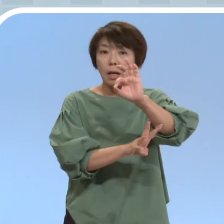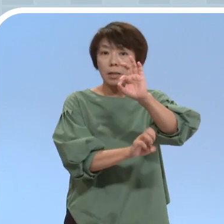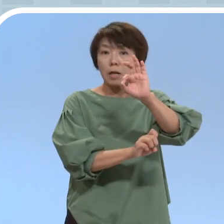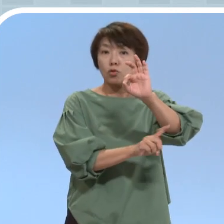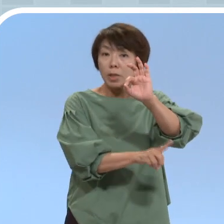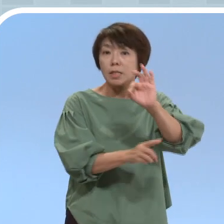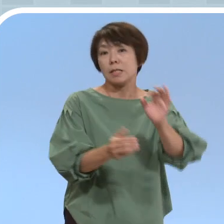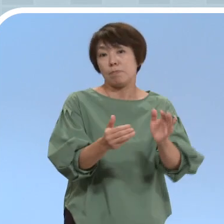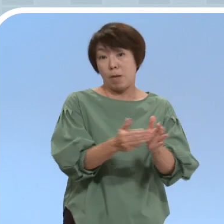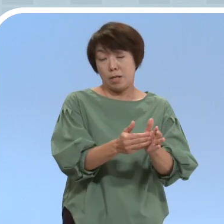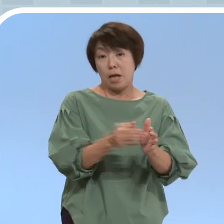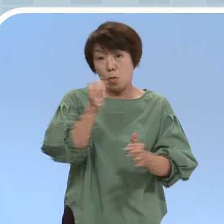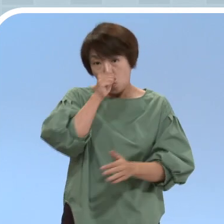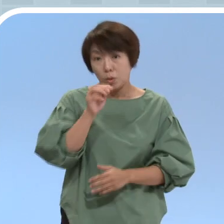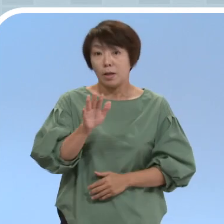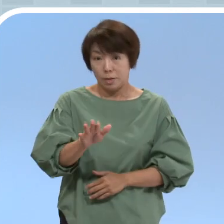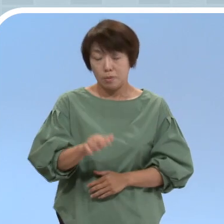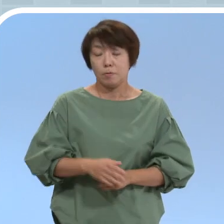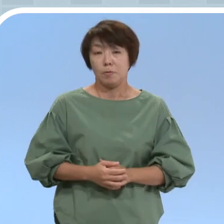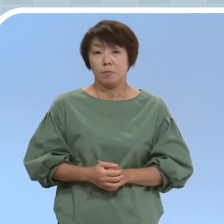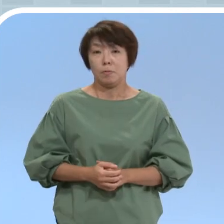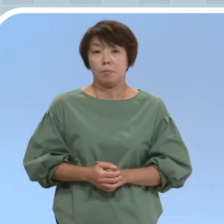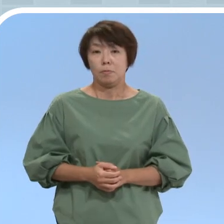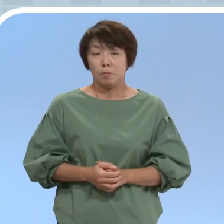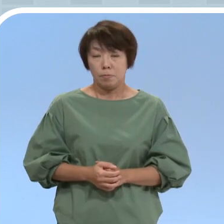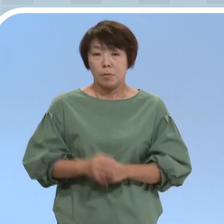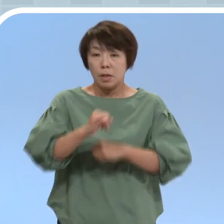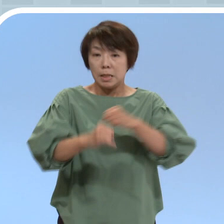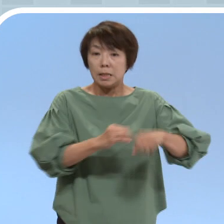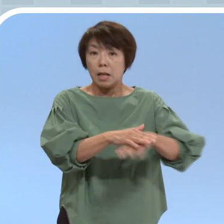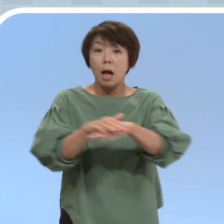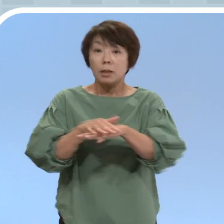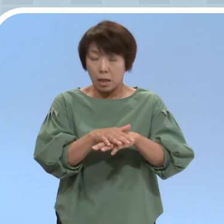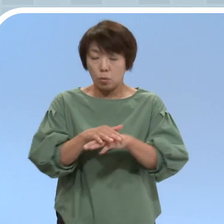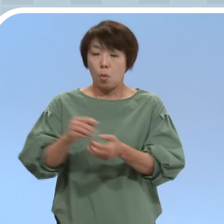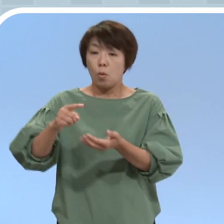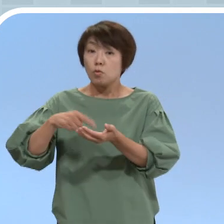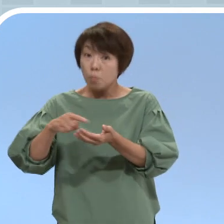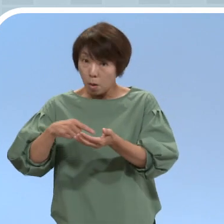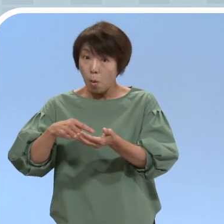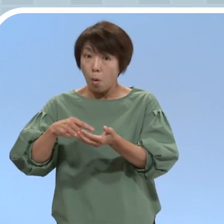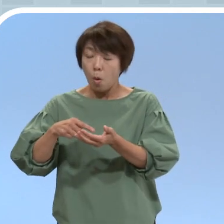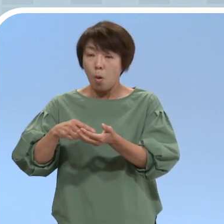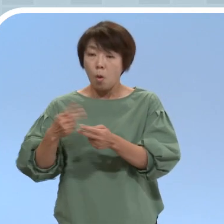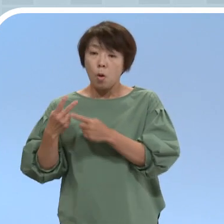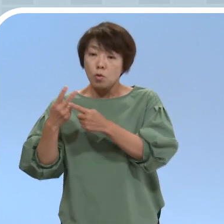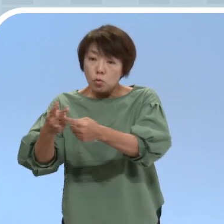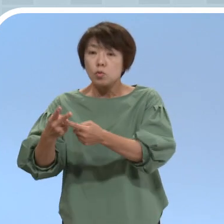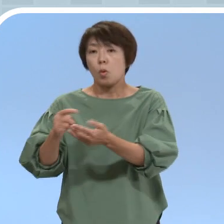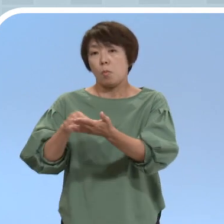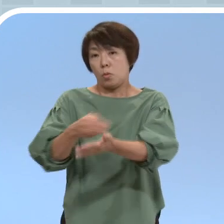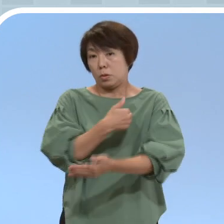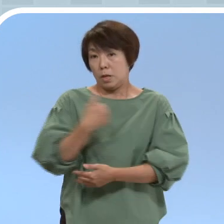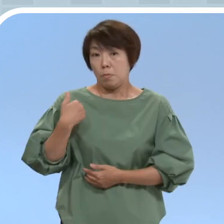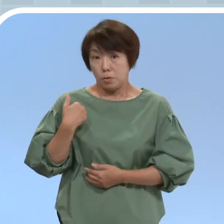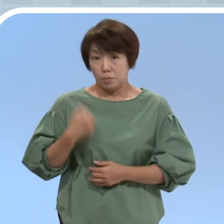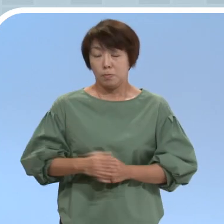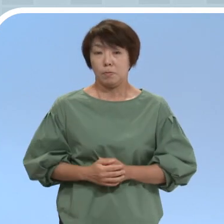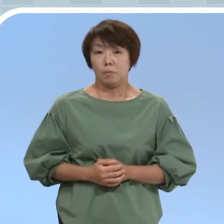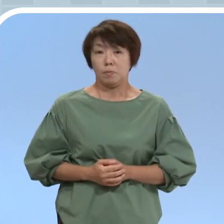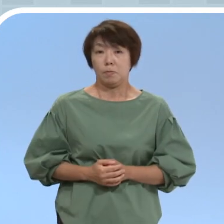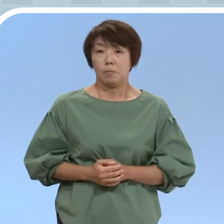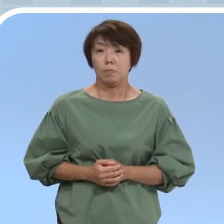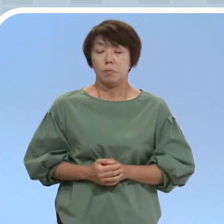から31日を予定しています。インターネット、スマートフォン、郵送からの申し込みが可能